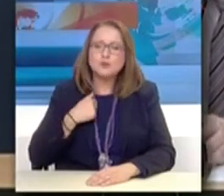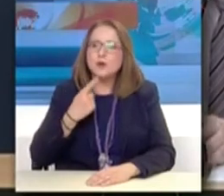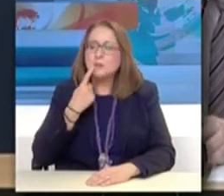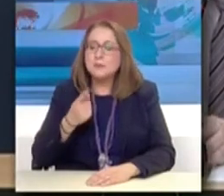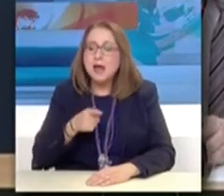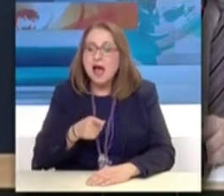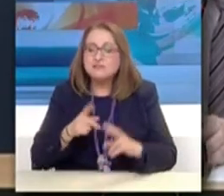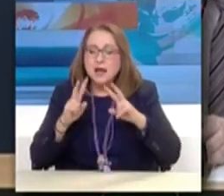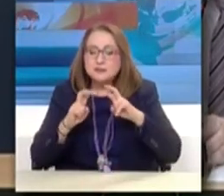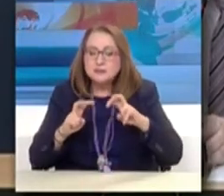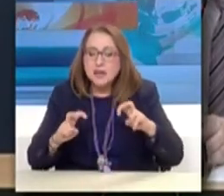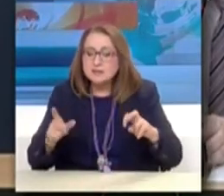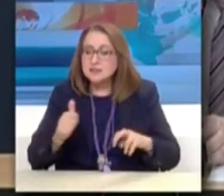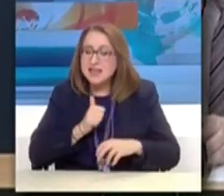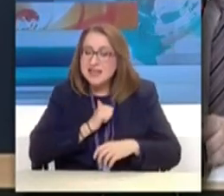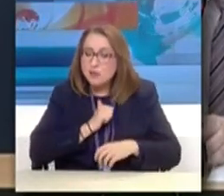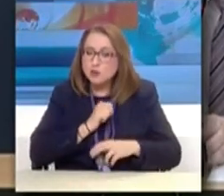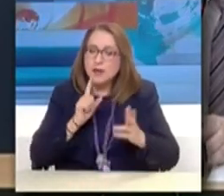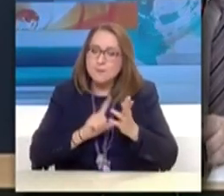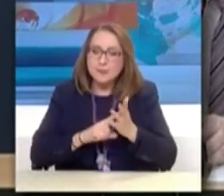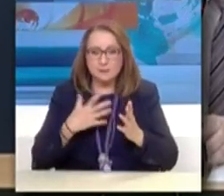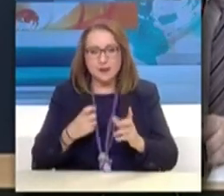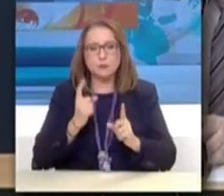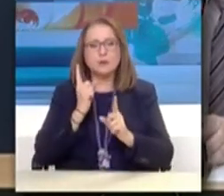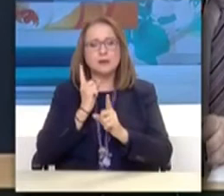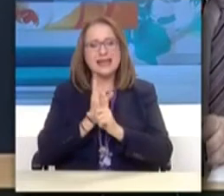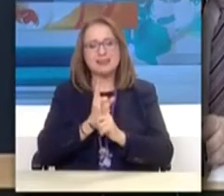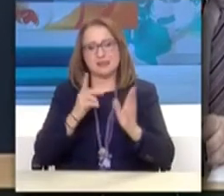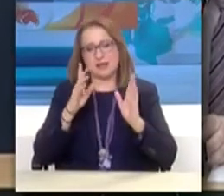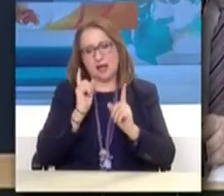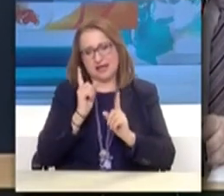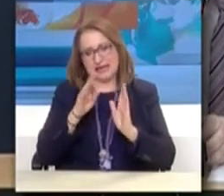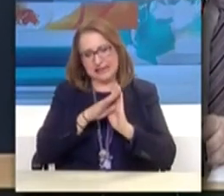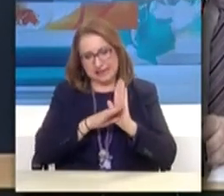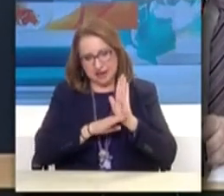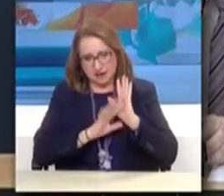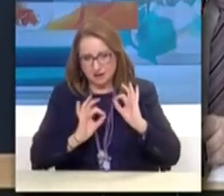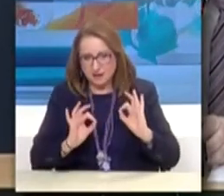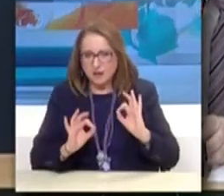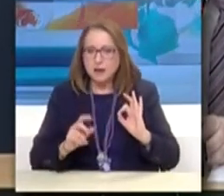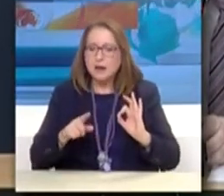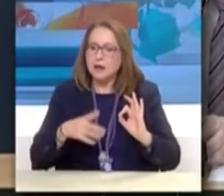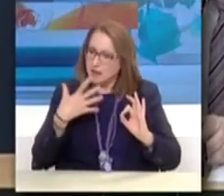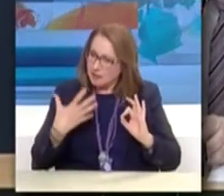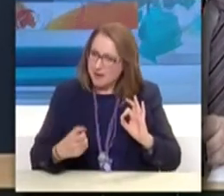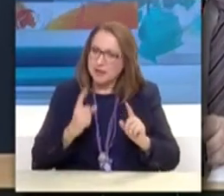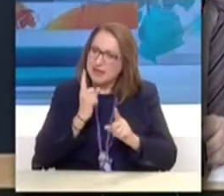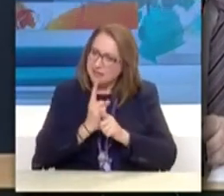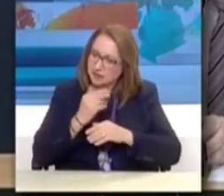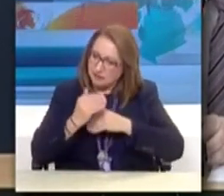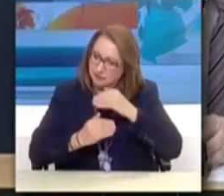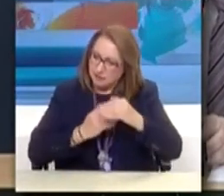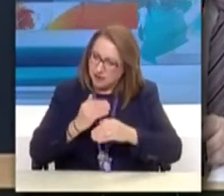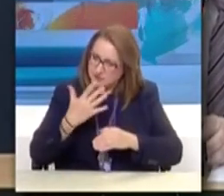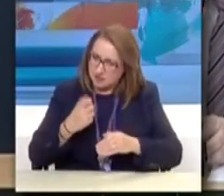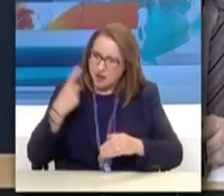ειδικά κριτήρια. Και αυτά τα κριτήρια έχουν συζητηθεί από ό,τι ξέρω. Και υπάρχει ειδική διαδικασία μέσω ΕΟΠΗ να ελέγχεται